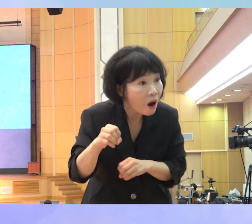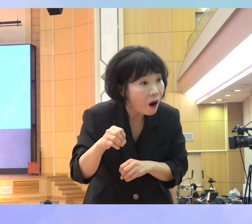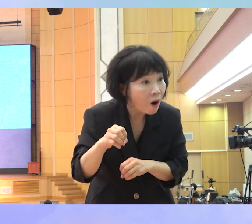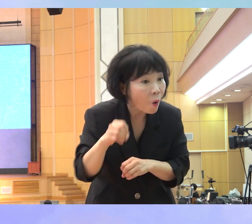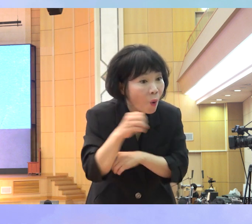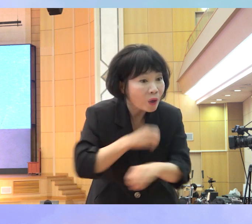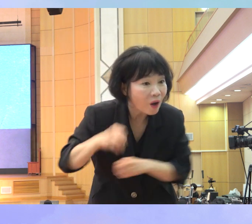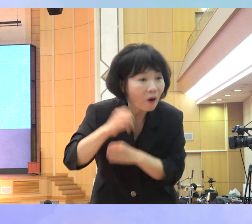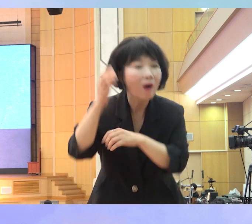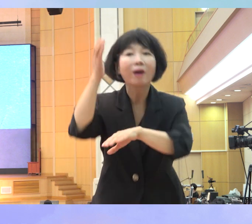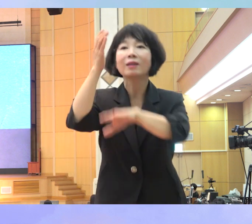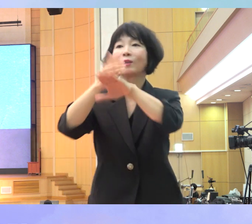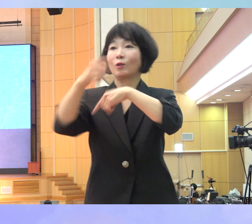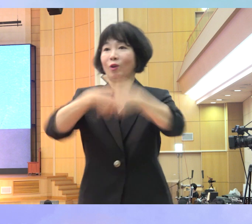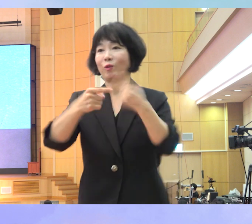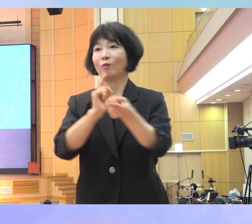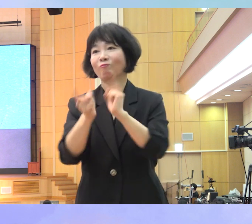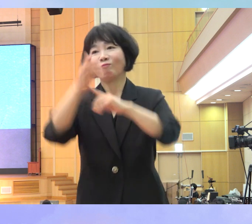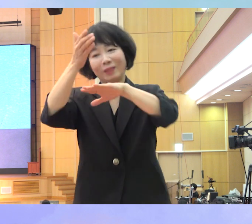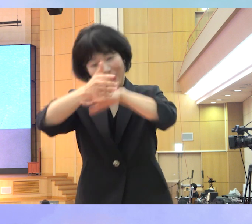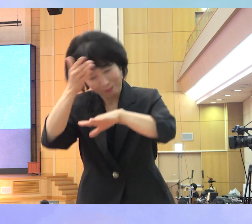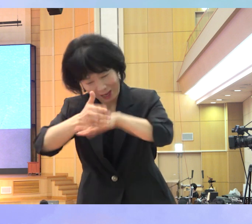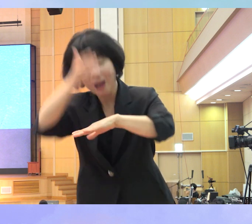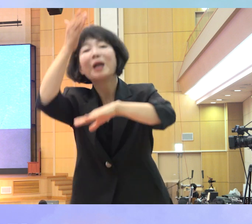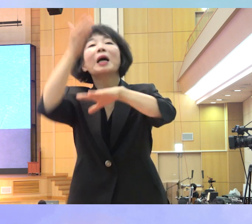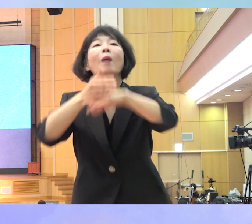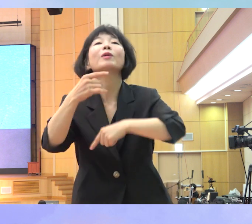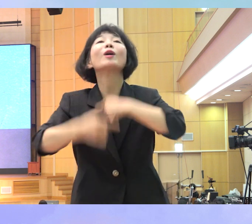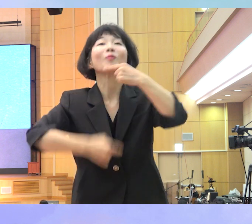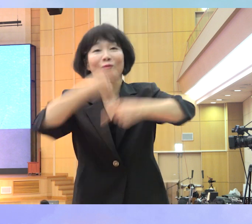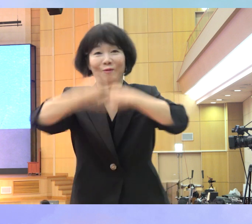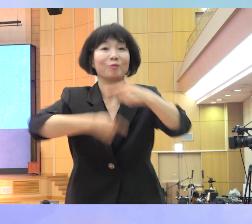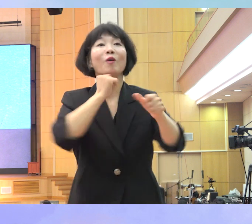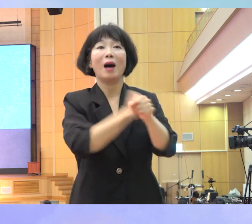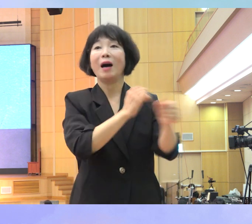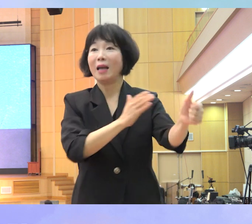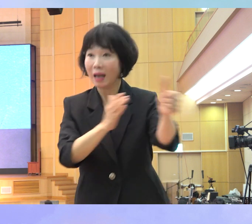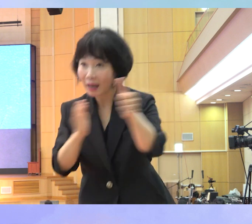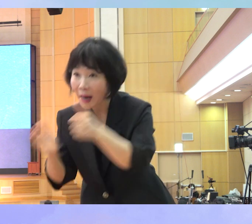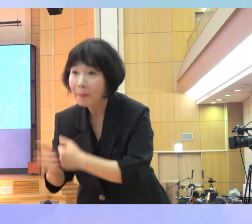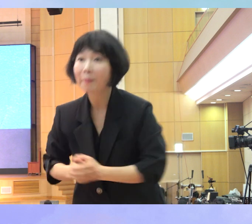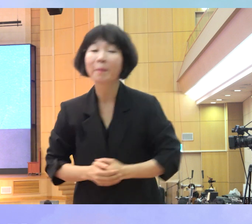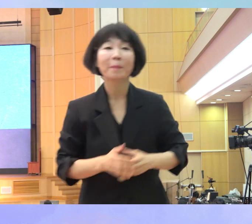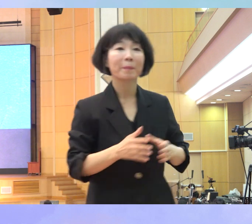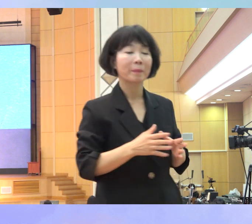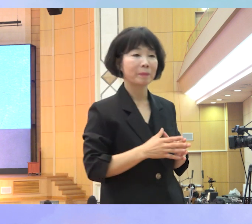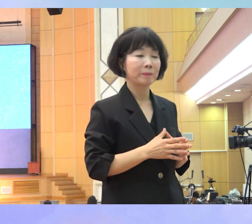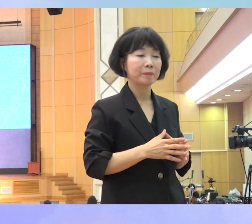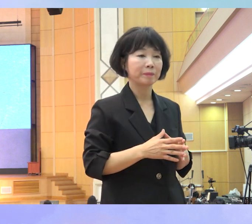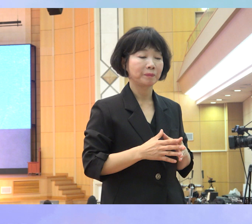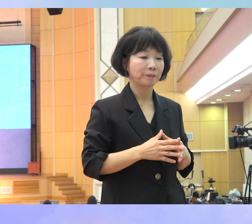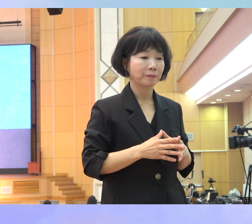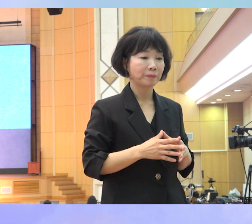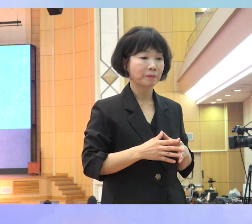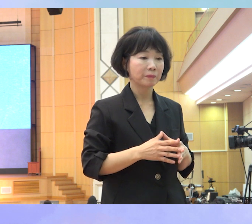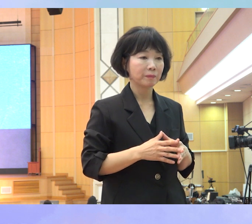무슨 말을 해라? 감사하는 말을 해라. 할렐루야. 이게 크리스천다운 성숙한